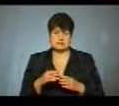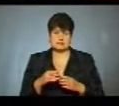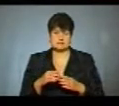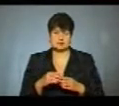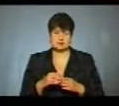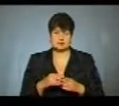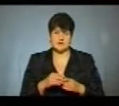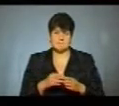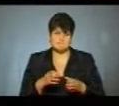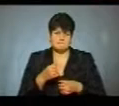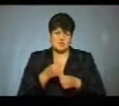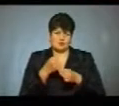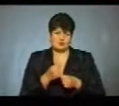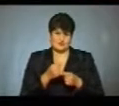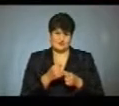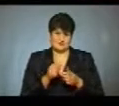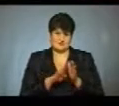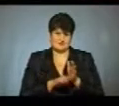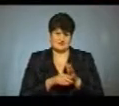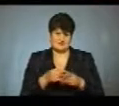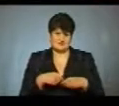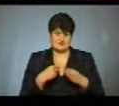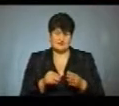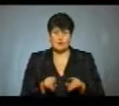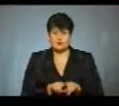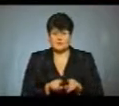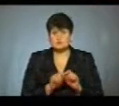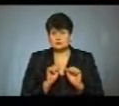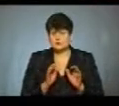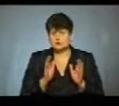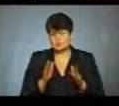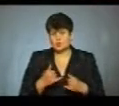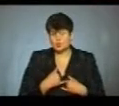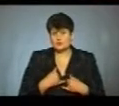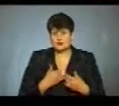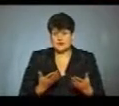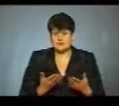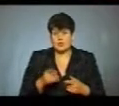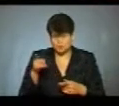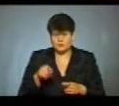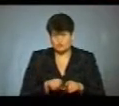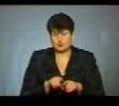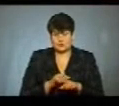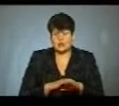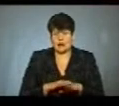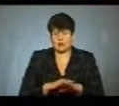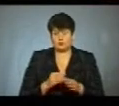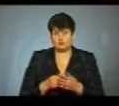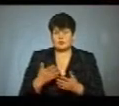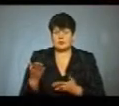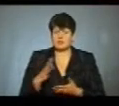мішочок з тютюном і брязкальця. Щось подібне може бути і в нас, але ж і тоді був ринок, тоді була ринкова